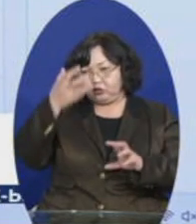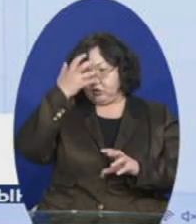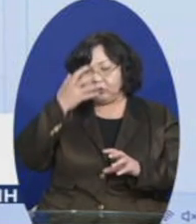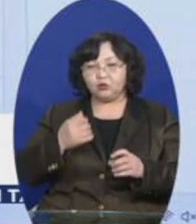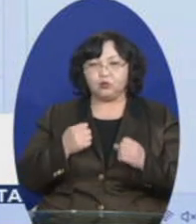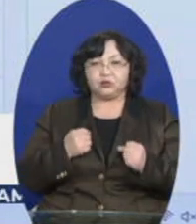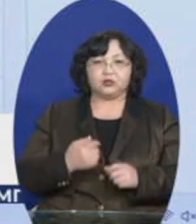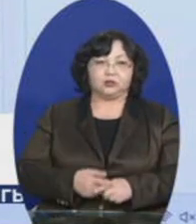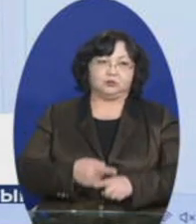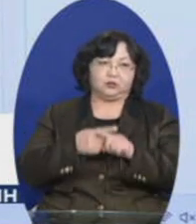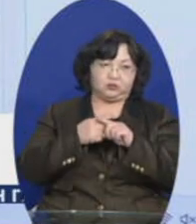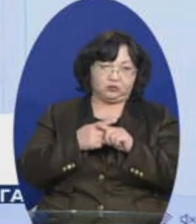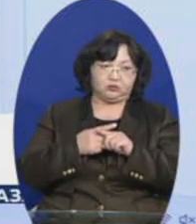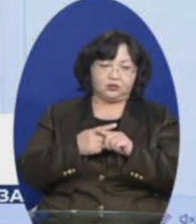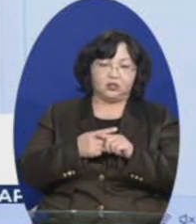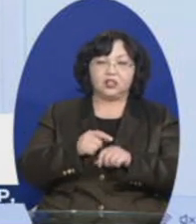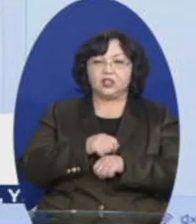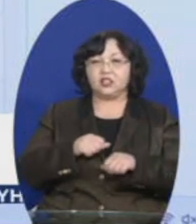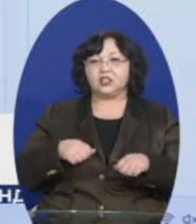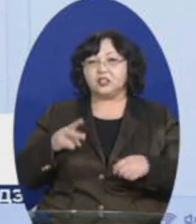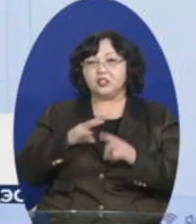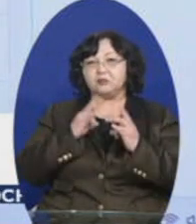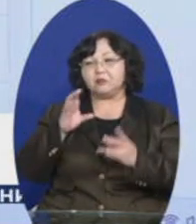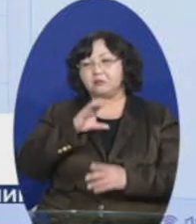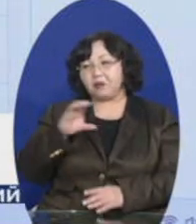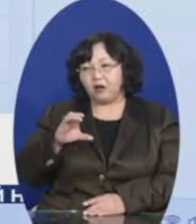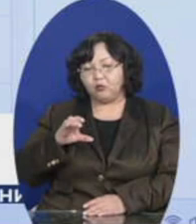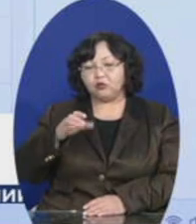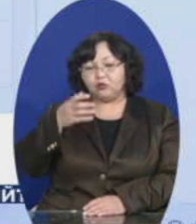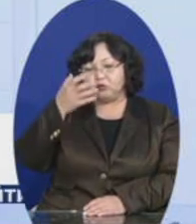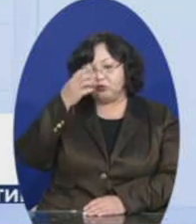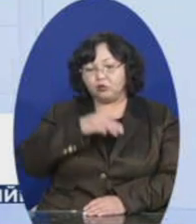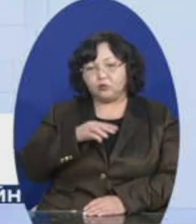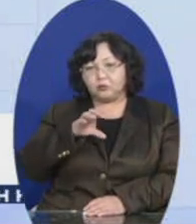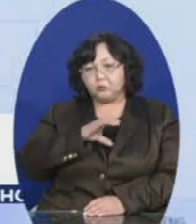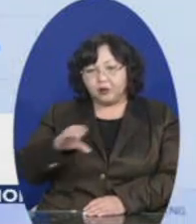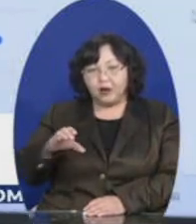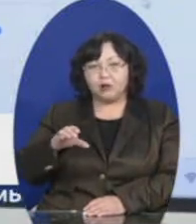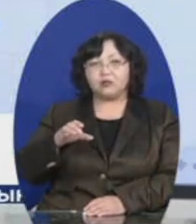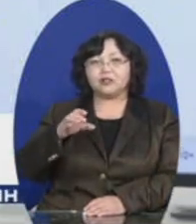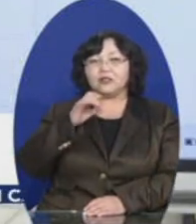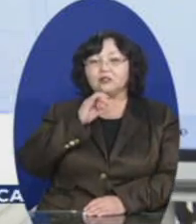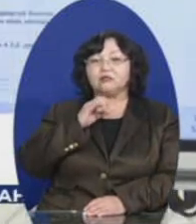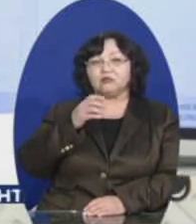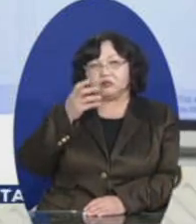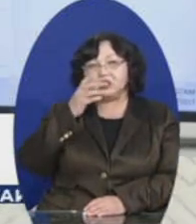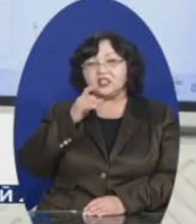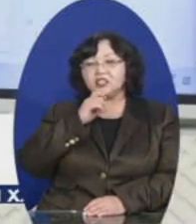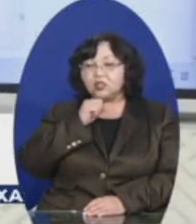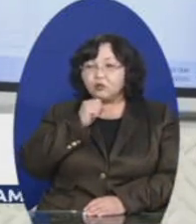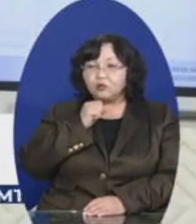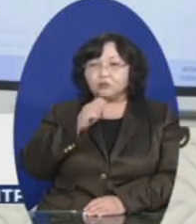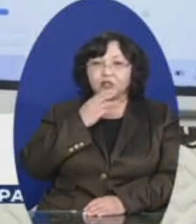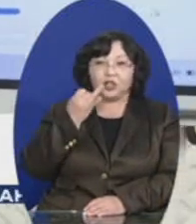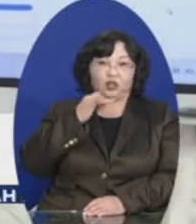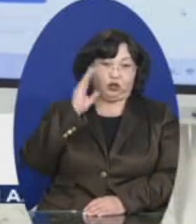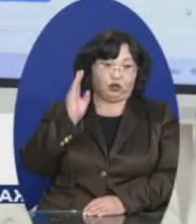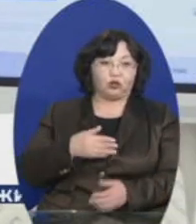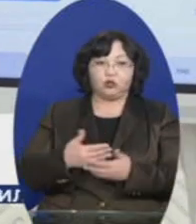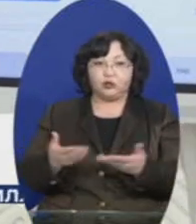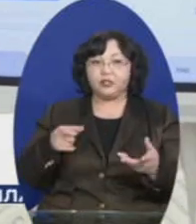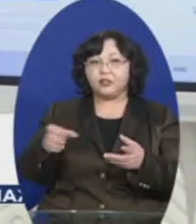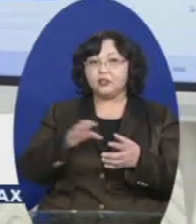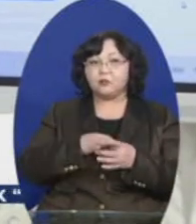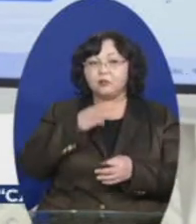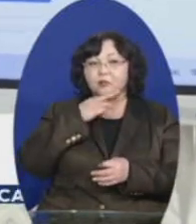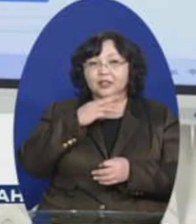Цаашлаад иргэний нийгэм, төрийн бус байгууллагууд сэтгүүлчдэд үгээ хэлэх, үзэл бодлоо илэрхийлэх мэдээлэл авах боломжоор хангагдана. Хамгийн гол нь эдгээр мэдээллийг